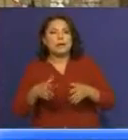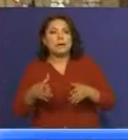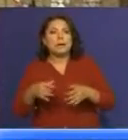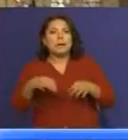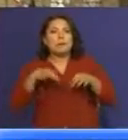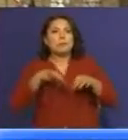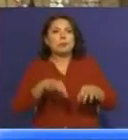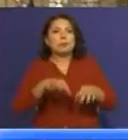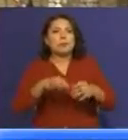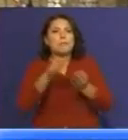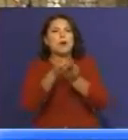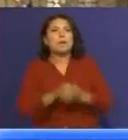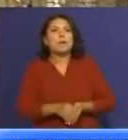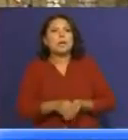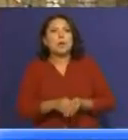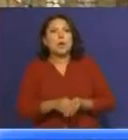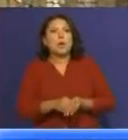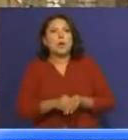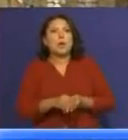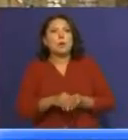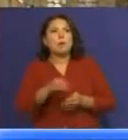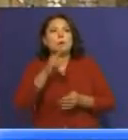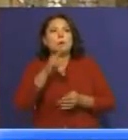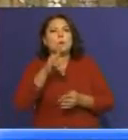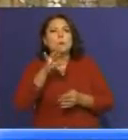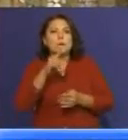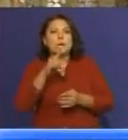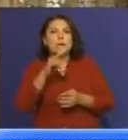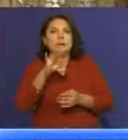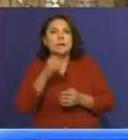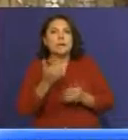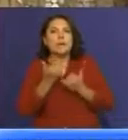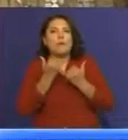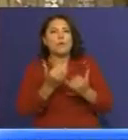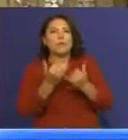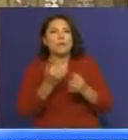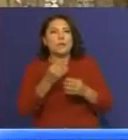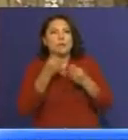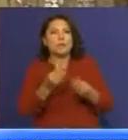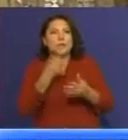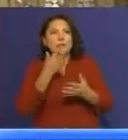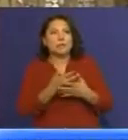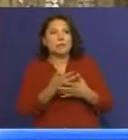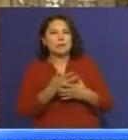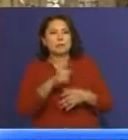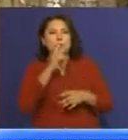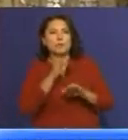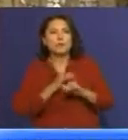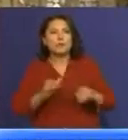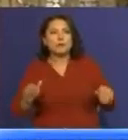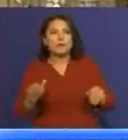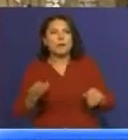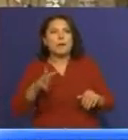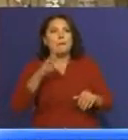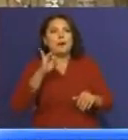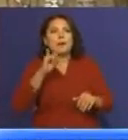заедем на могилу Кучеренко Андрею. Там дань уважения, почтим минутой молчания.